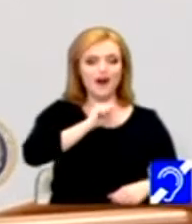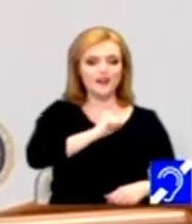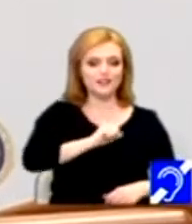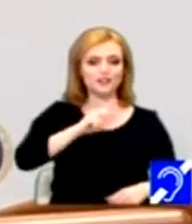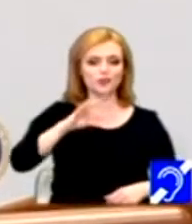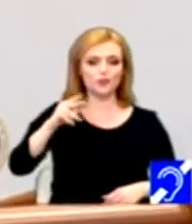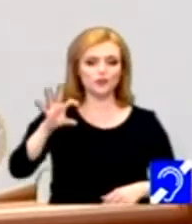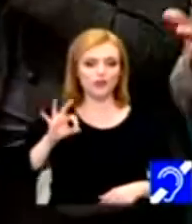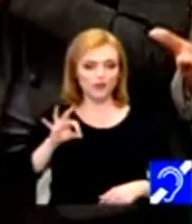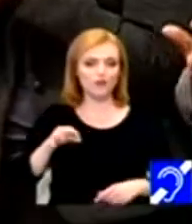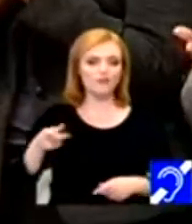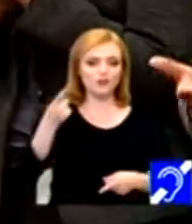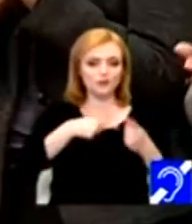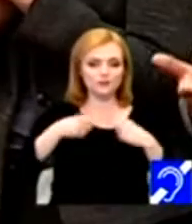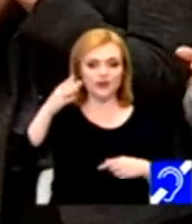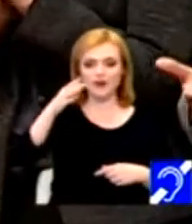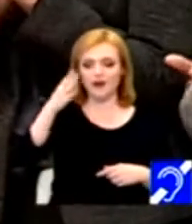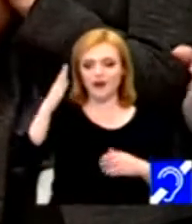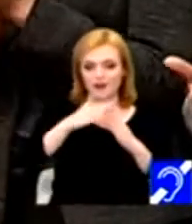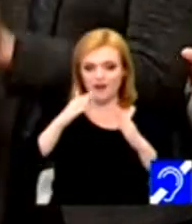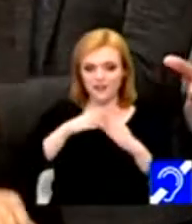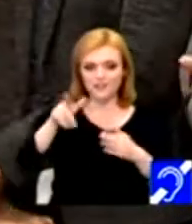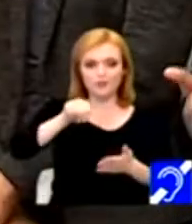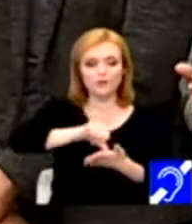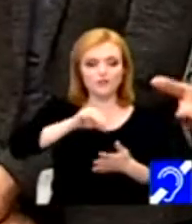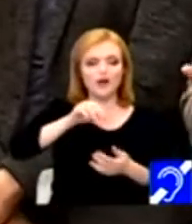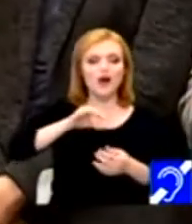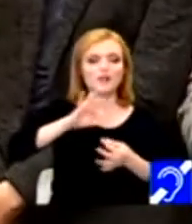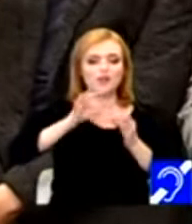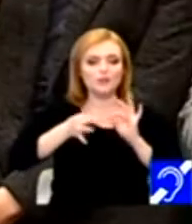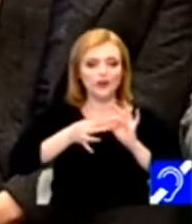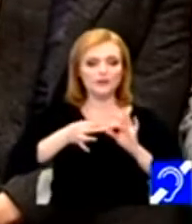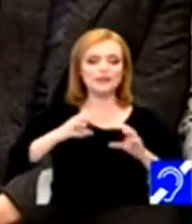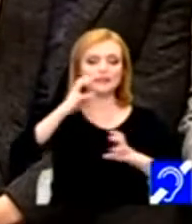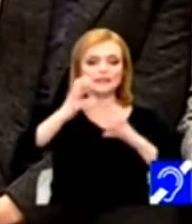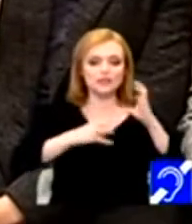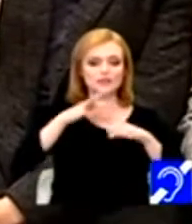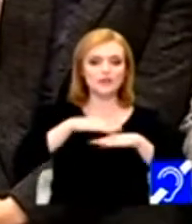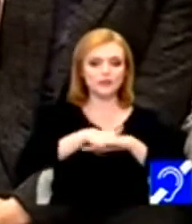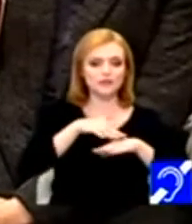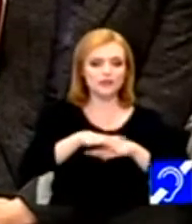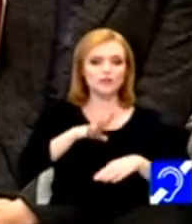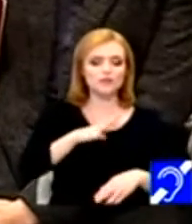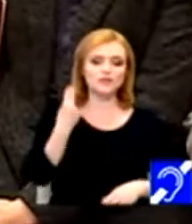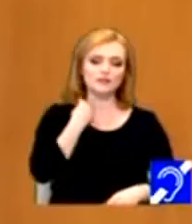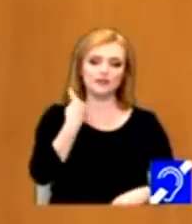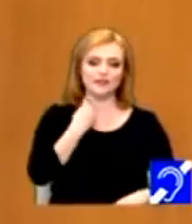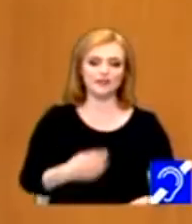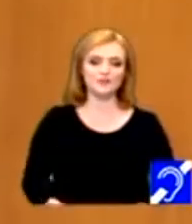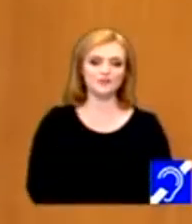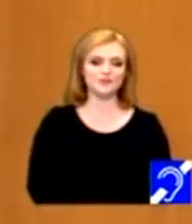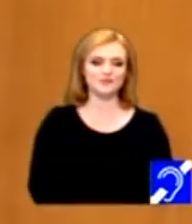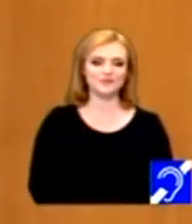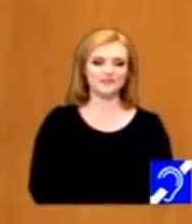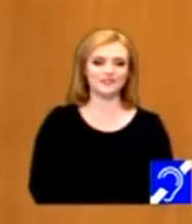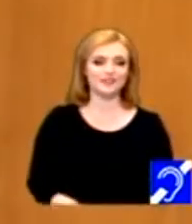cu medalia de argint după ce a participat la Olimpiada Internațională la Matematică, care s-a desfășurat în Marea Britanie. M-am